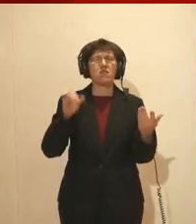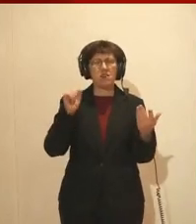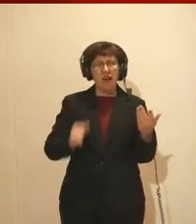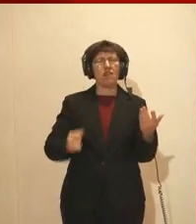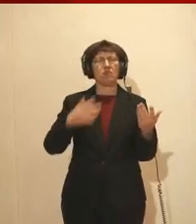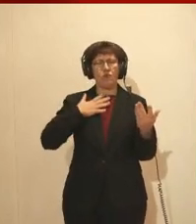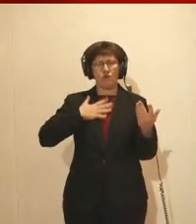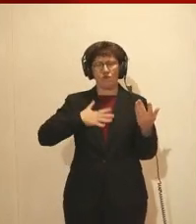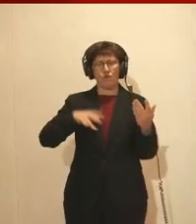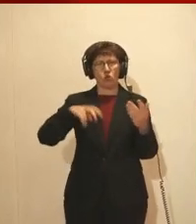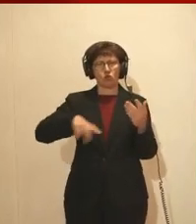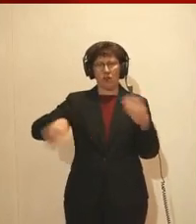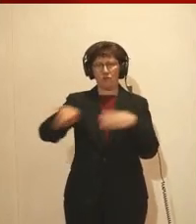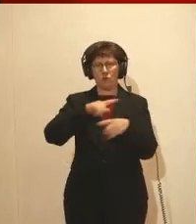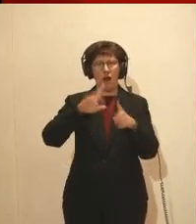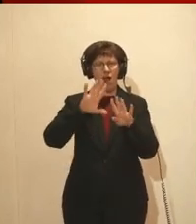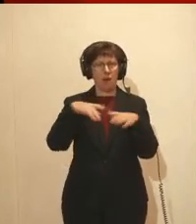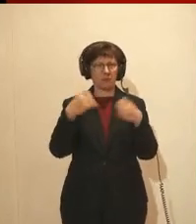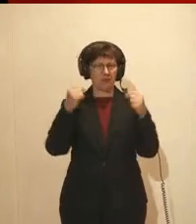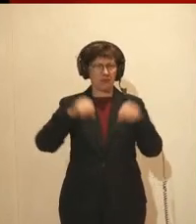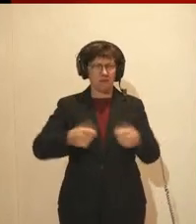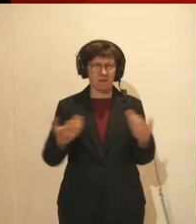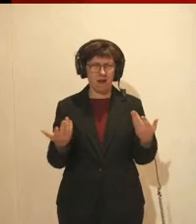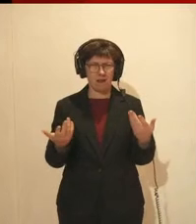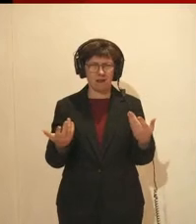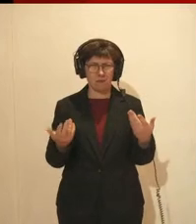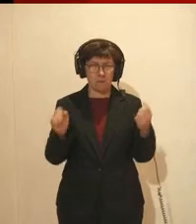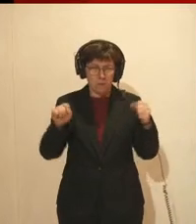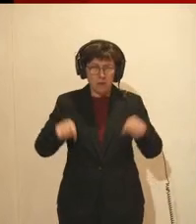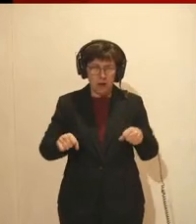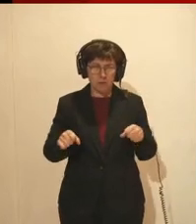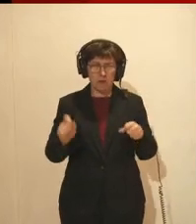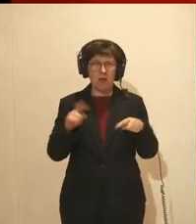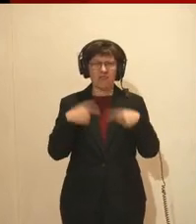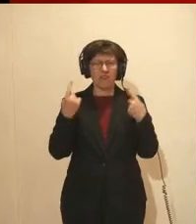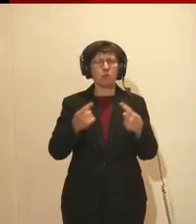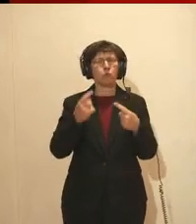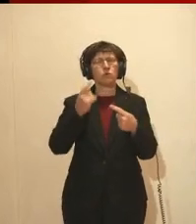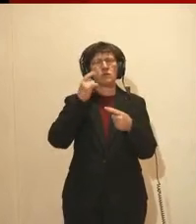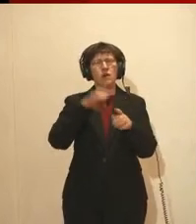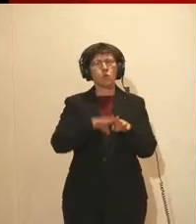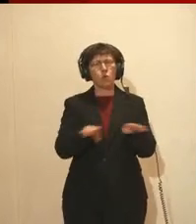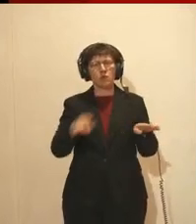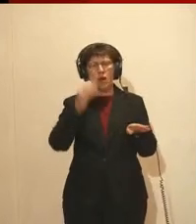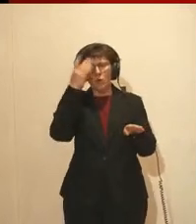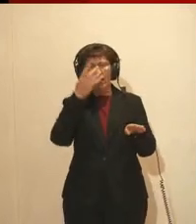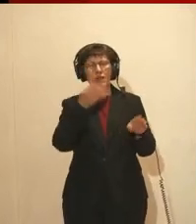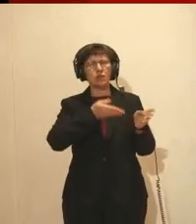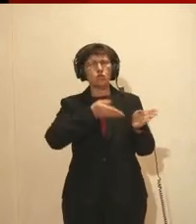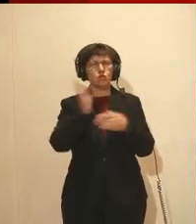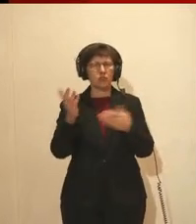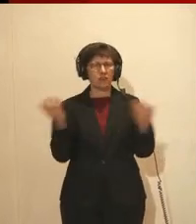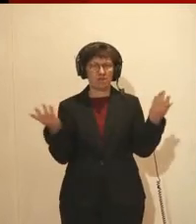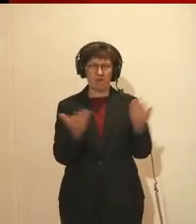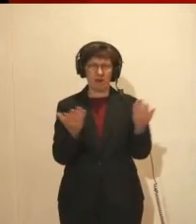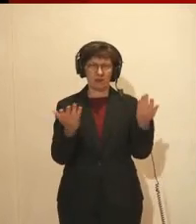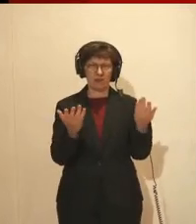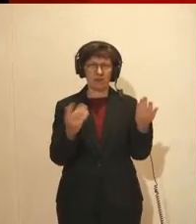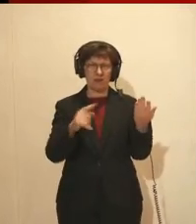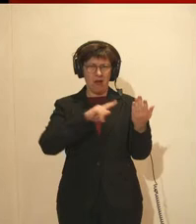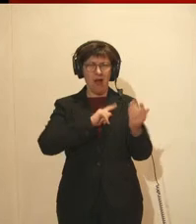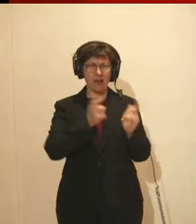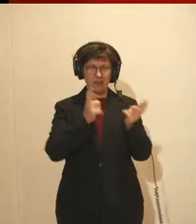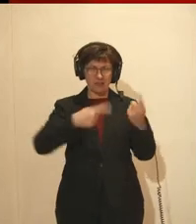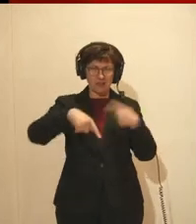alle sichern und das bedeutet aber dass wir uns grundlegend gedanken machen müssen was da schief ist in der eigenen